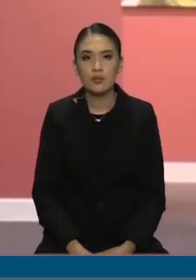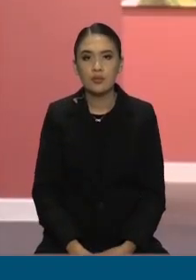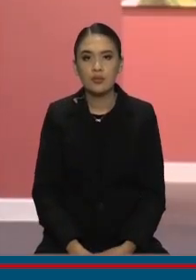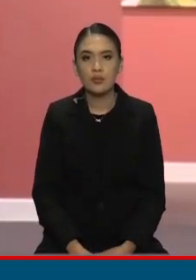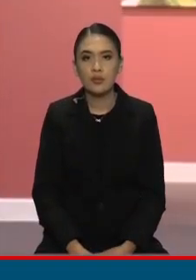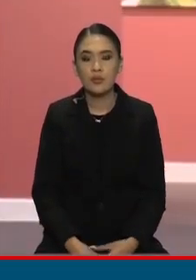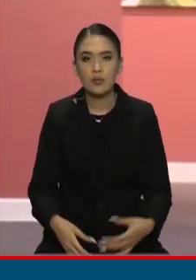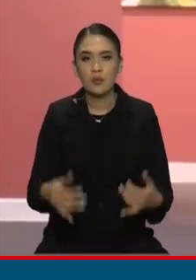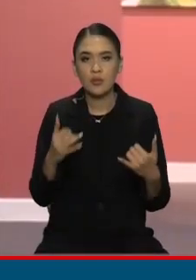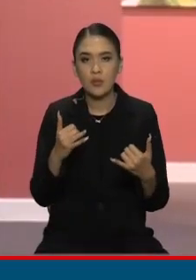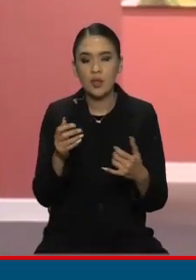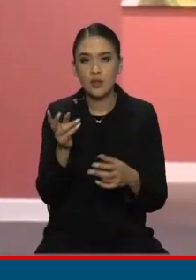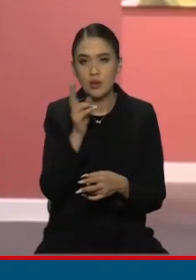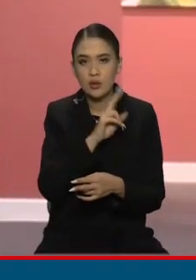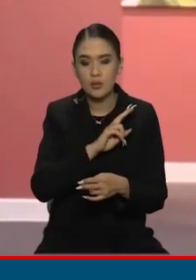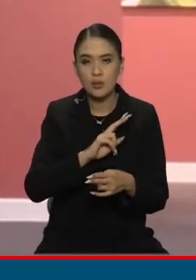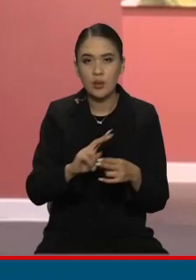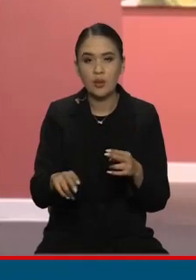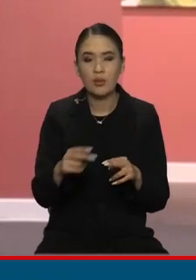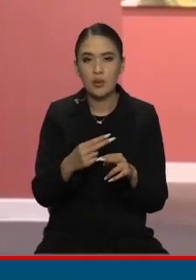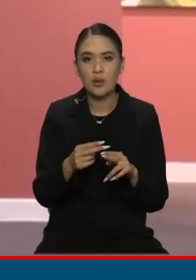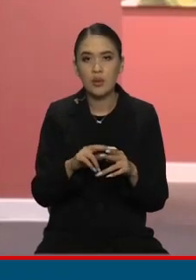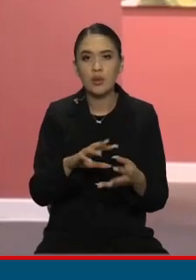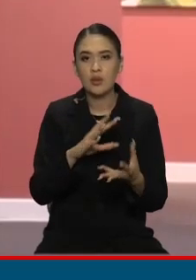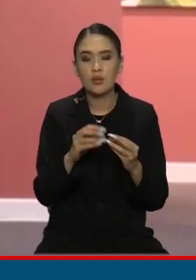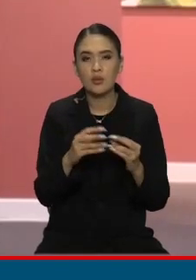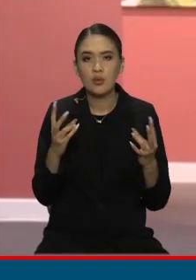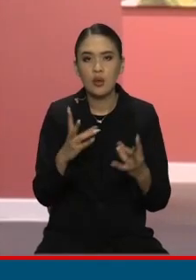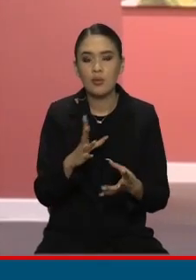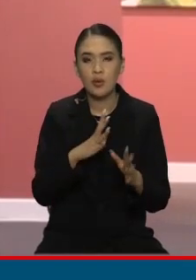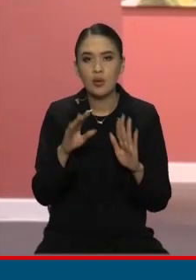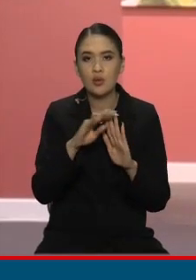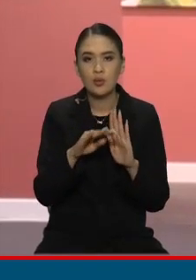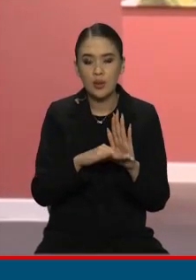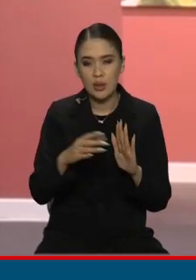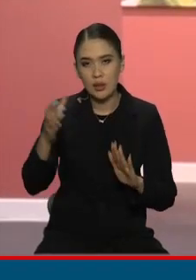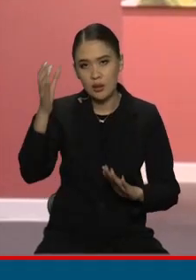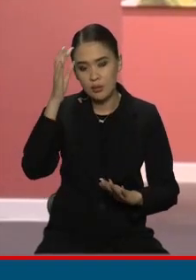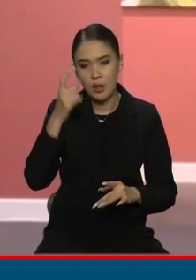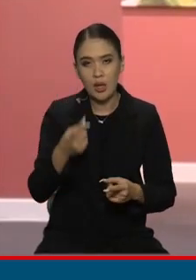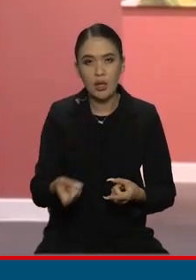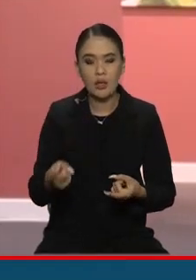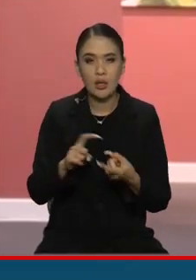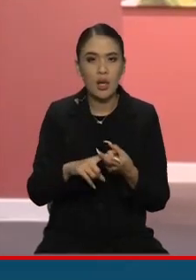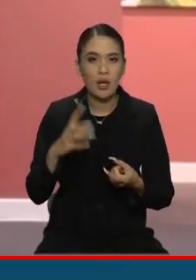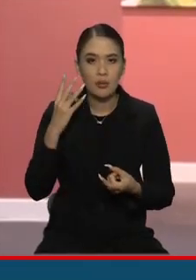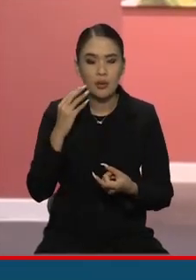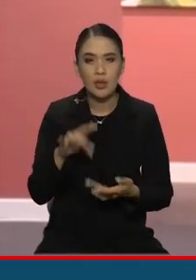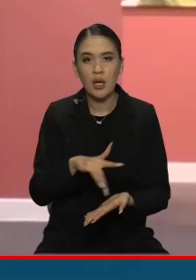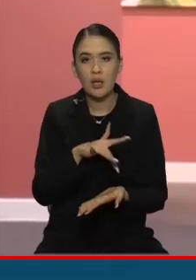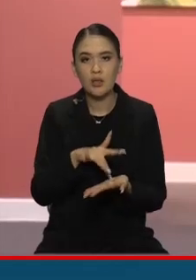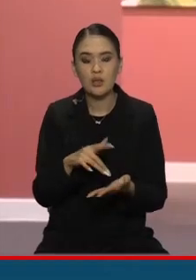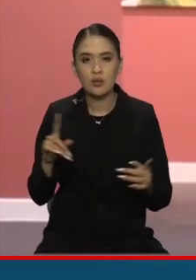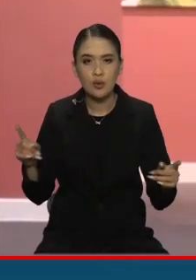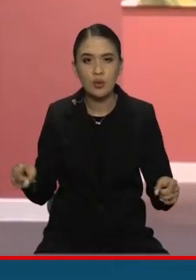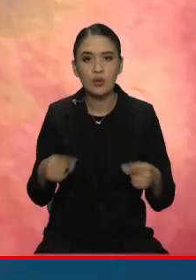пропал из наших. Біздің қордың негізгі міндеті мәдени жобалар мен ғылыми жұмыстар арқылы шаһардың Алматы қаласы ретіндегі мәртебесін